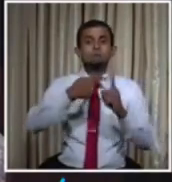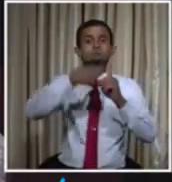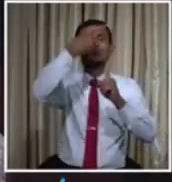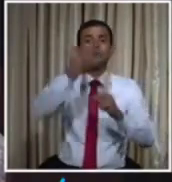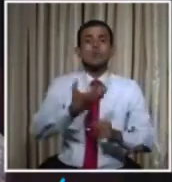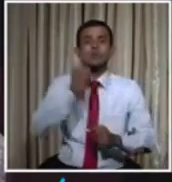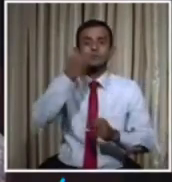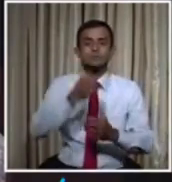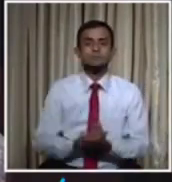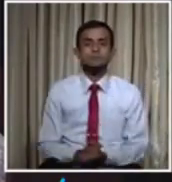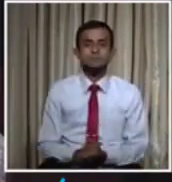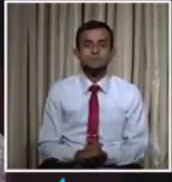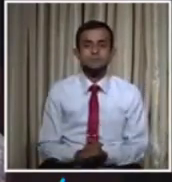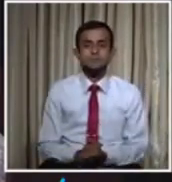ඕන.